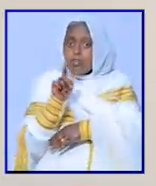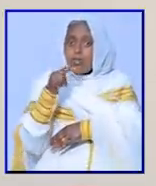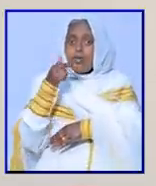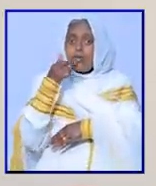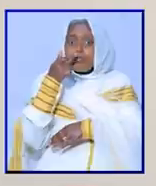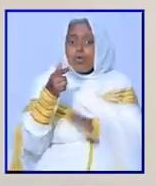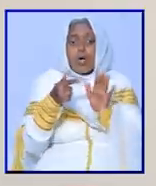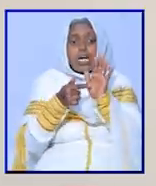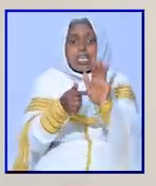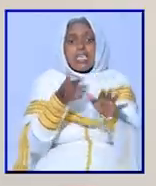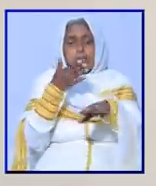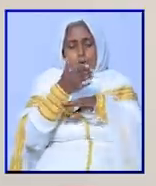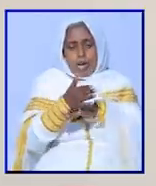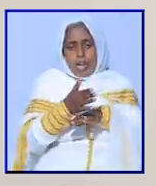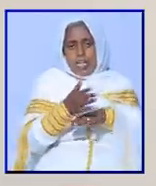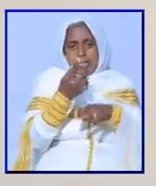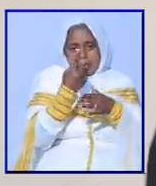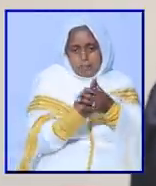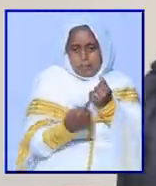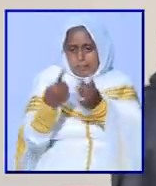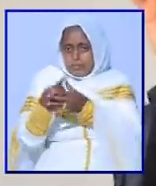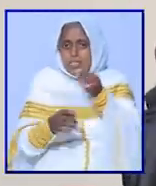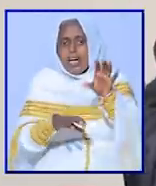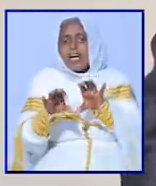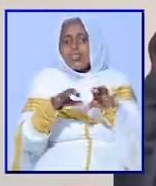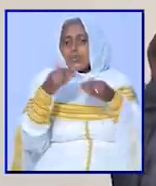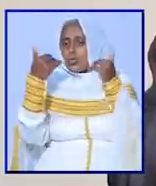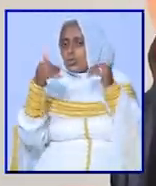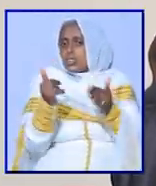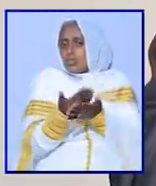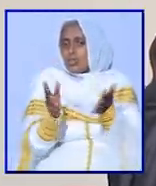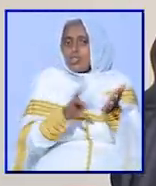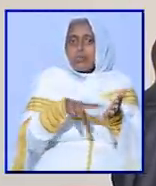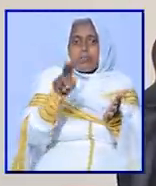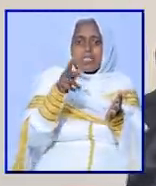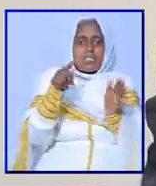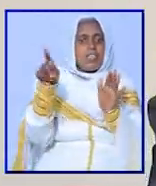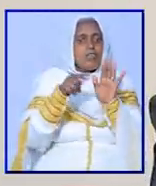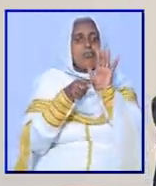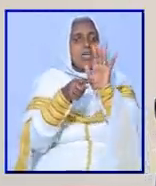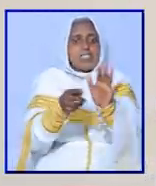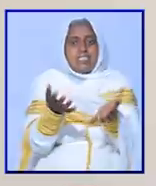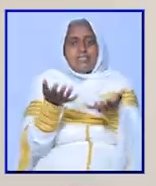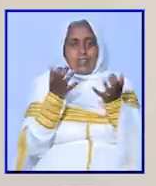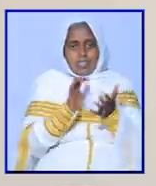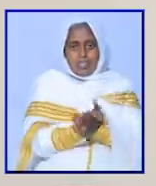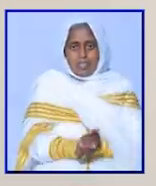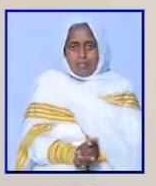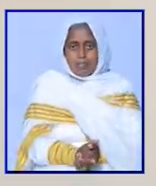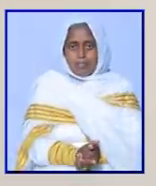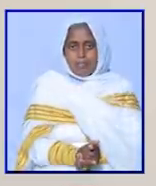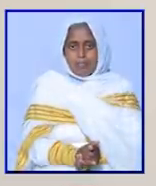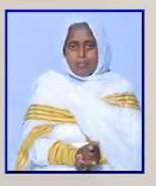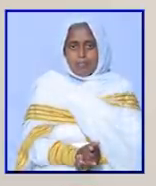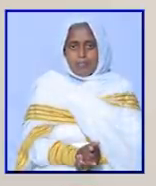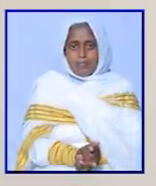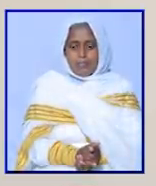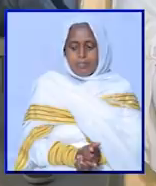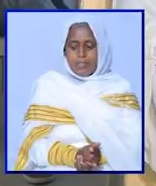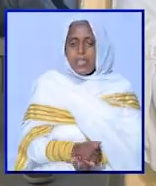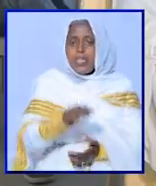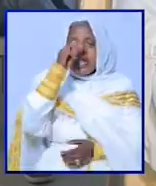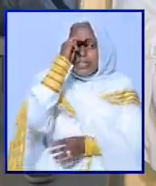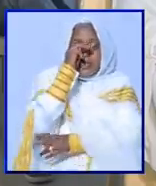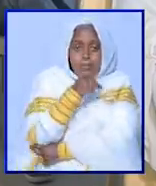ነው ማለቱን ካሳየ በኋላ ብትን አድርጎ የተወሰኑ ነገሮች በማንሳት ሊያሳያቸው ፈለገ።